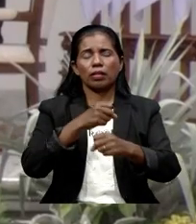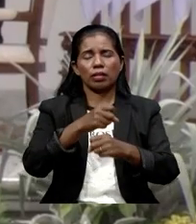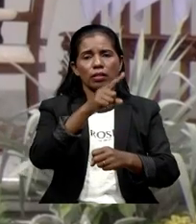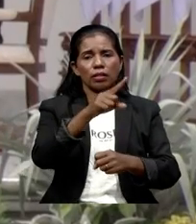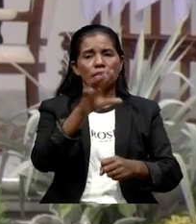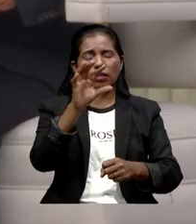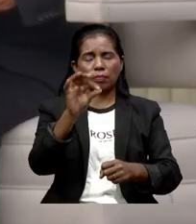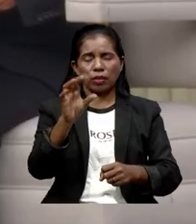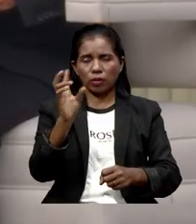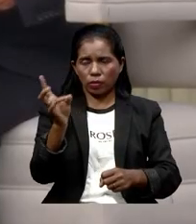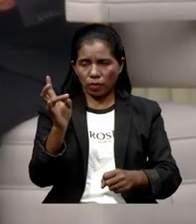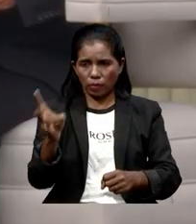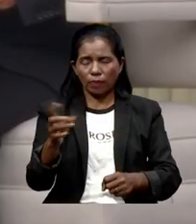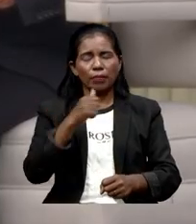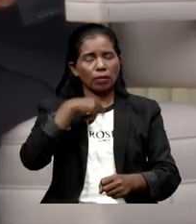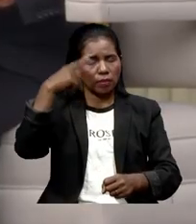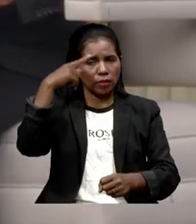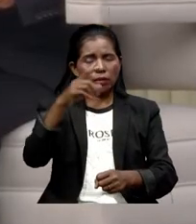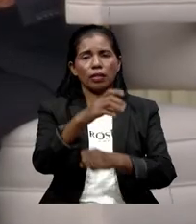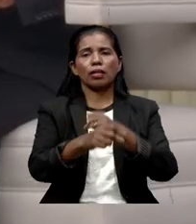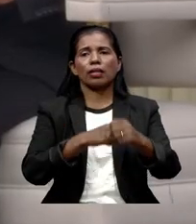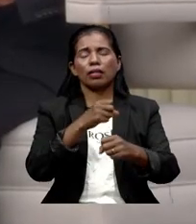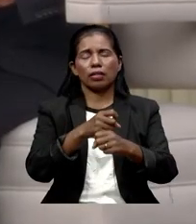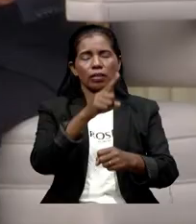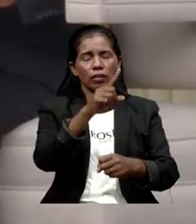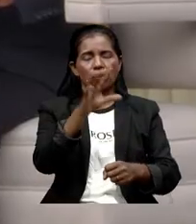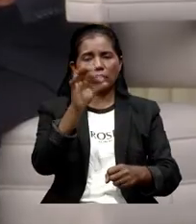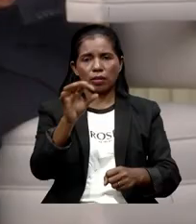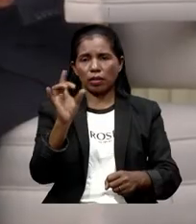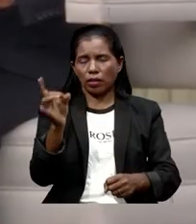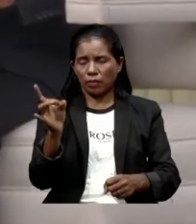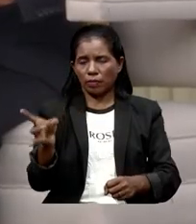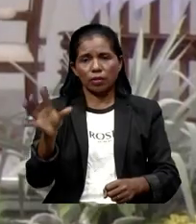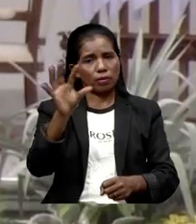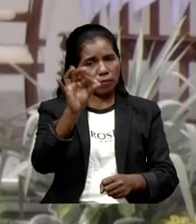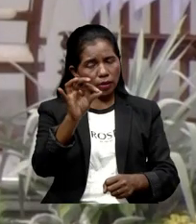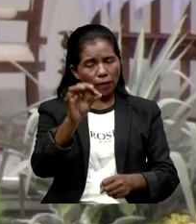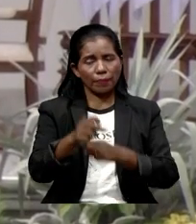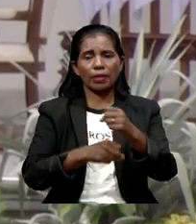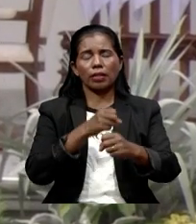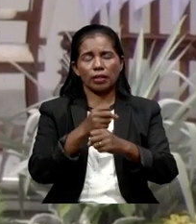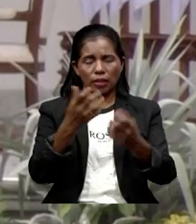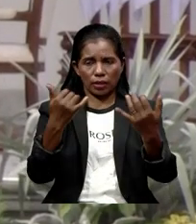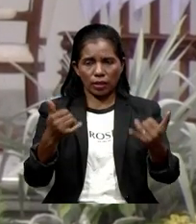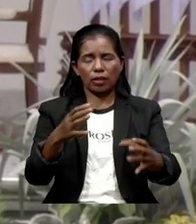sia hitunulu, Papa João Paulo II e atina rinhu idato sia walnulu recensia, no e atina indane